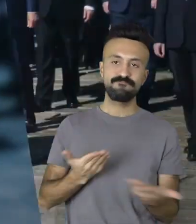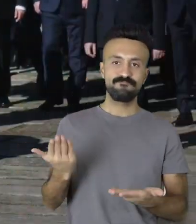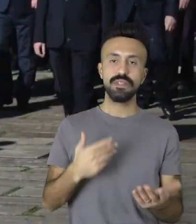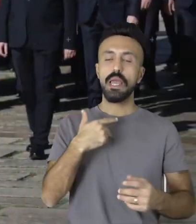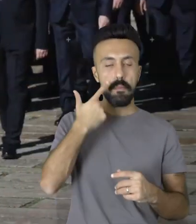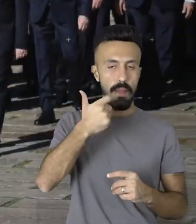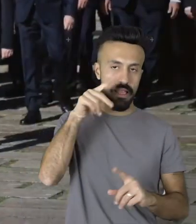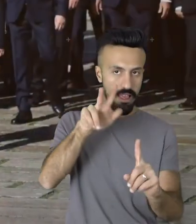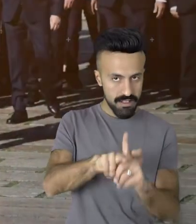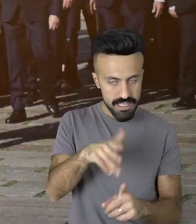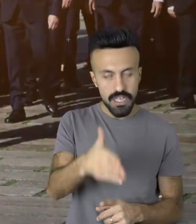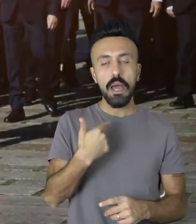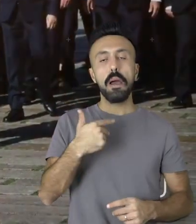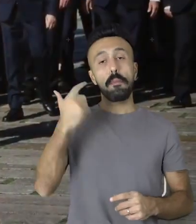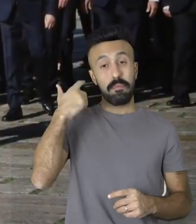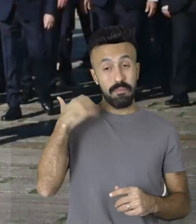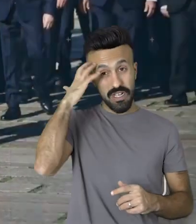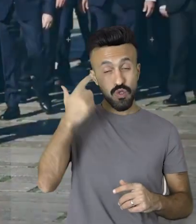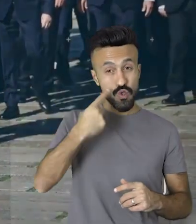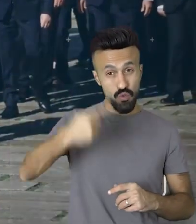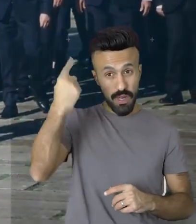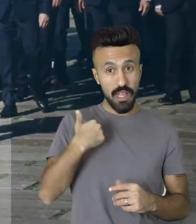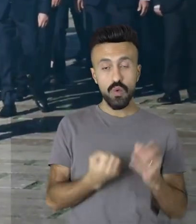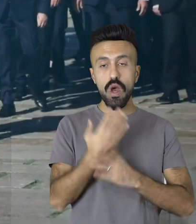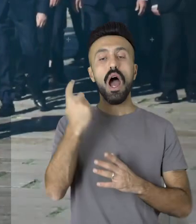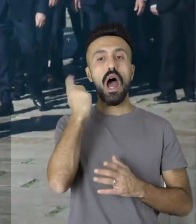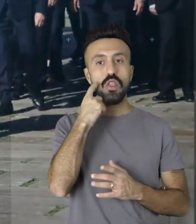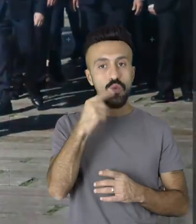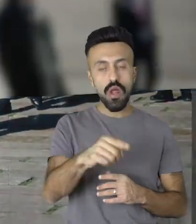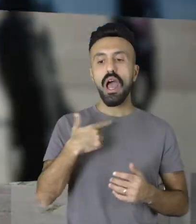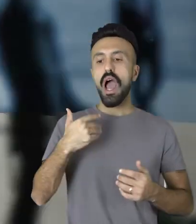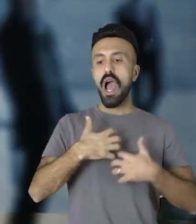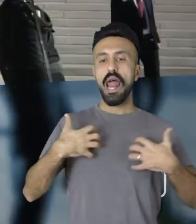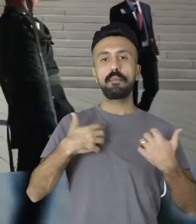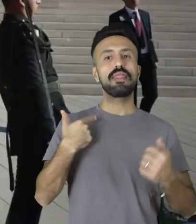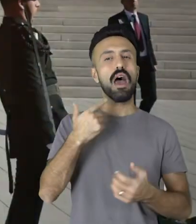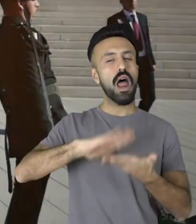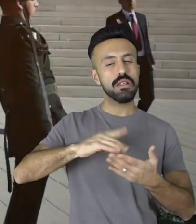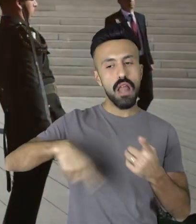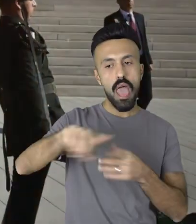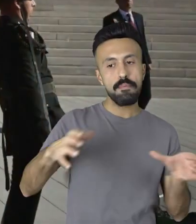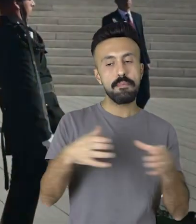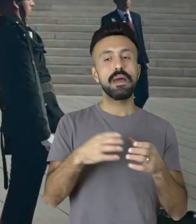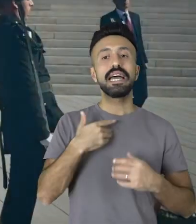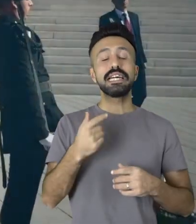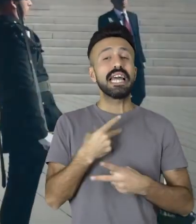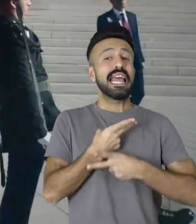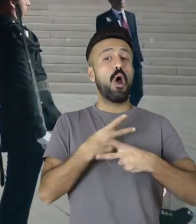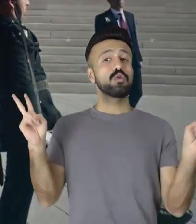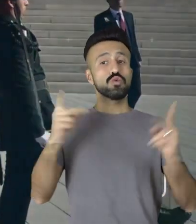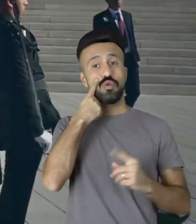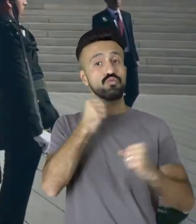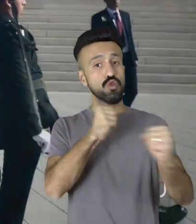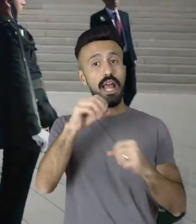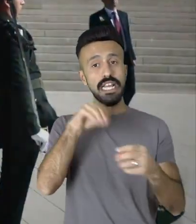katılan Kara İsmailoğlu, başta Cumhuriyetimizin kurucusu Gazi Mustafa Kemal Atatürk ve kahraman silah arkadaşları olmak üzere